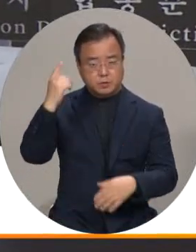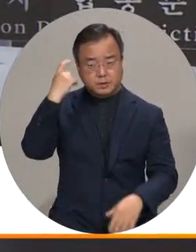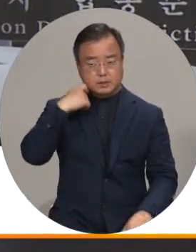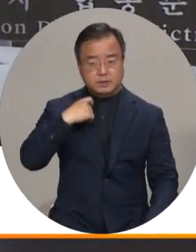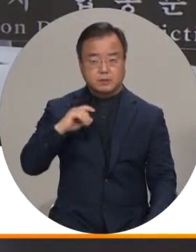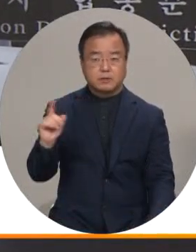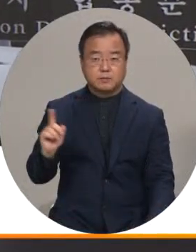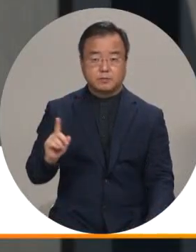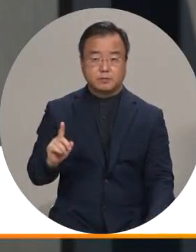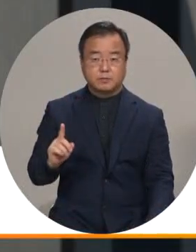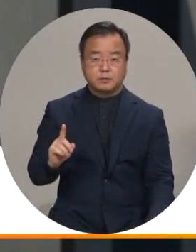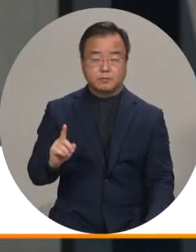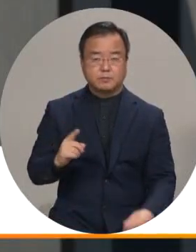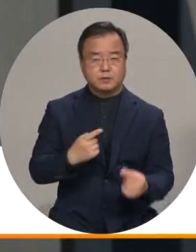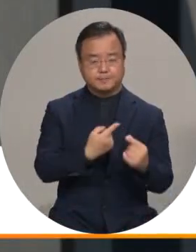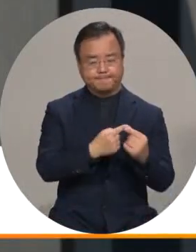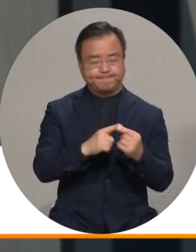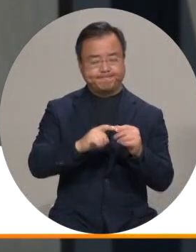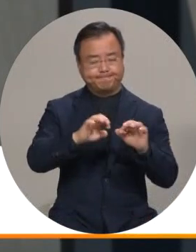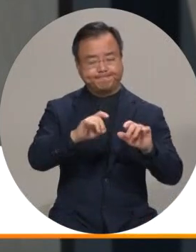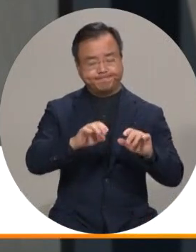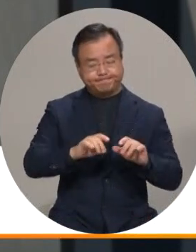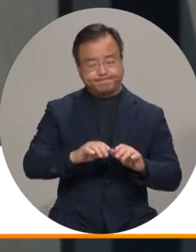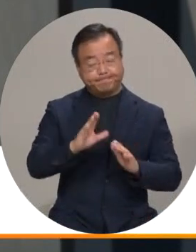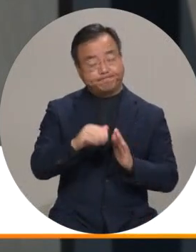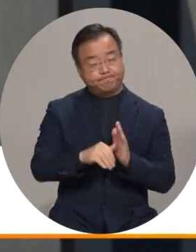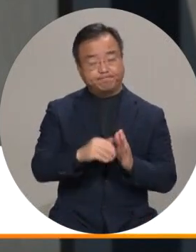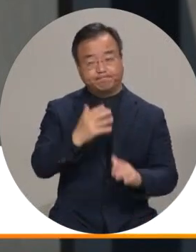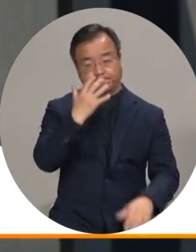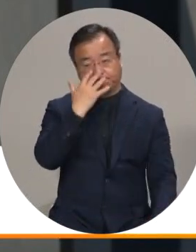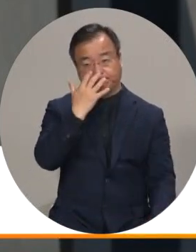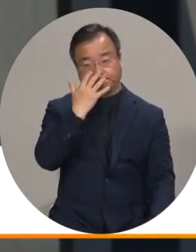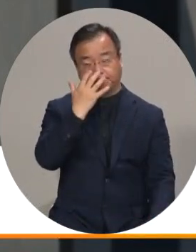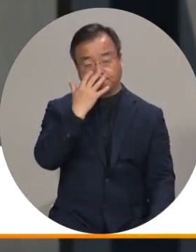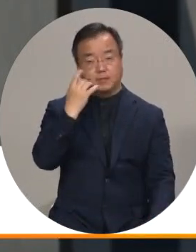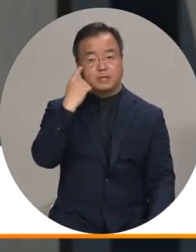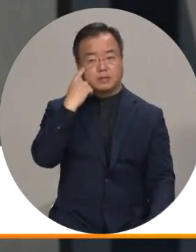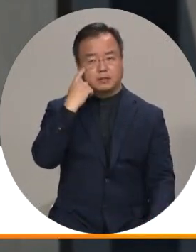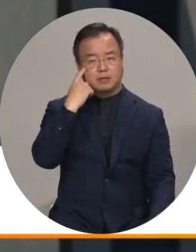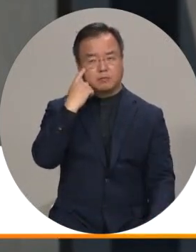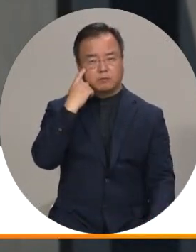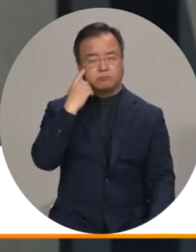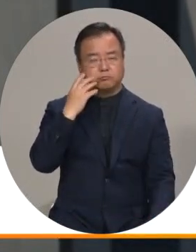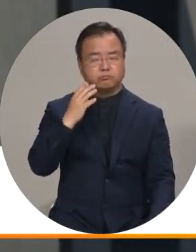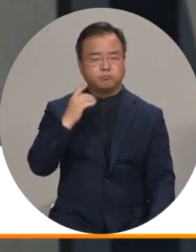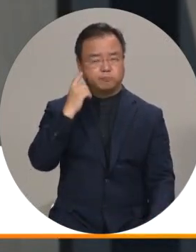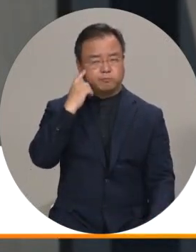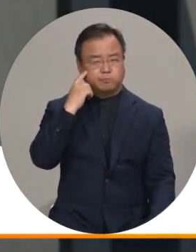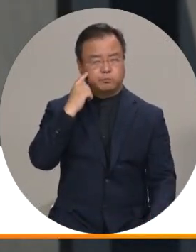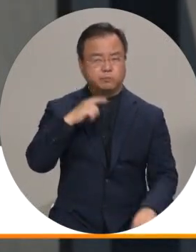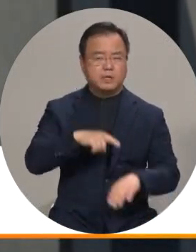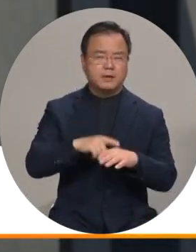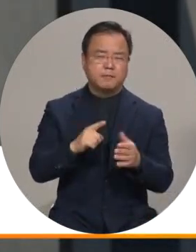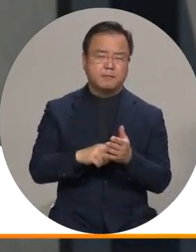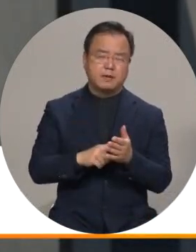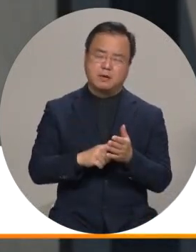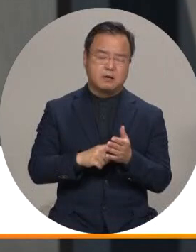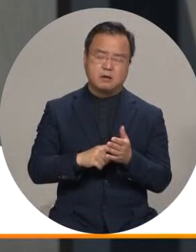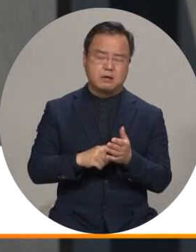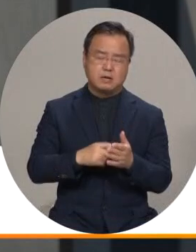글을 올릴 때는 사실 별 생각이 없이 올렸었고 그때는 이미 너무 심정적으로 힘든